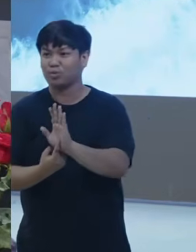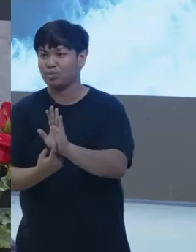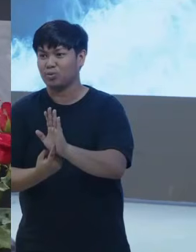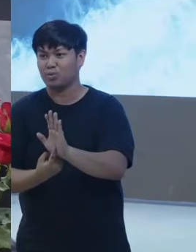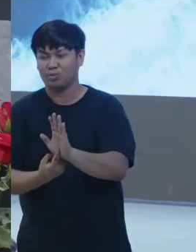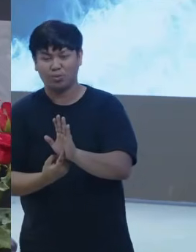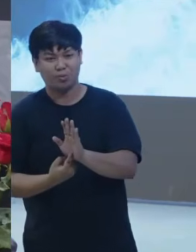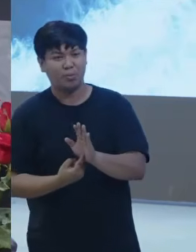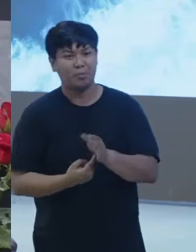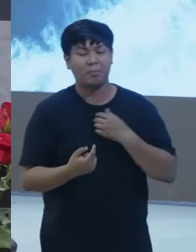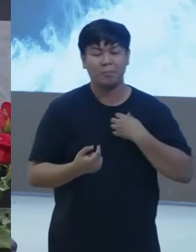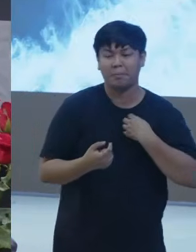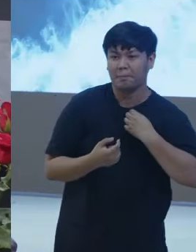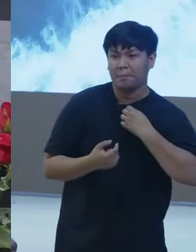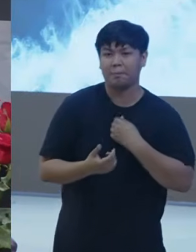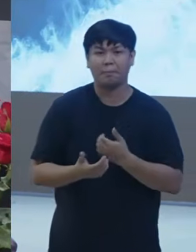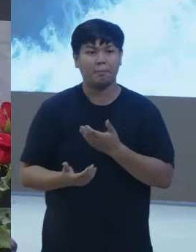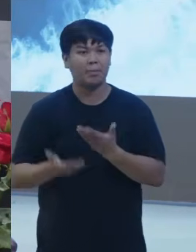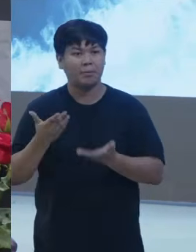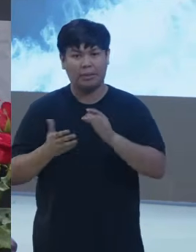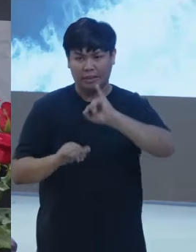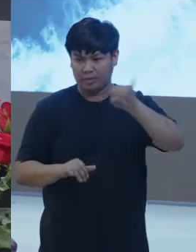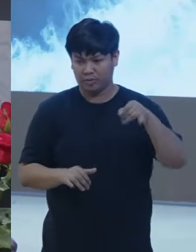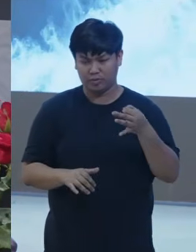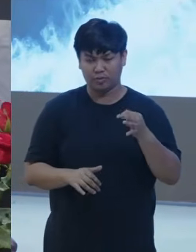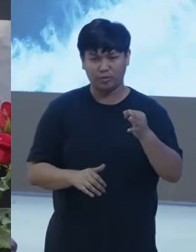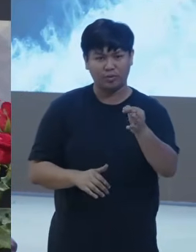Siguro iniisip ni Jonah,